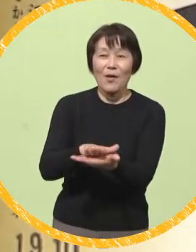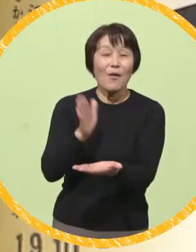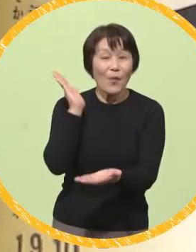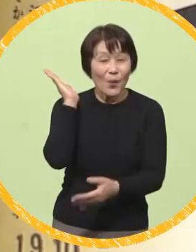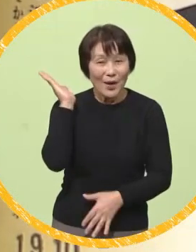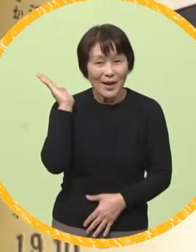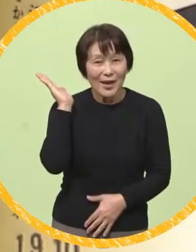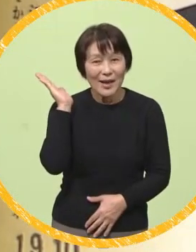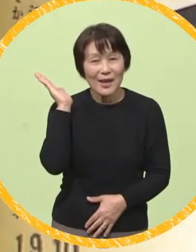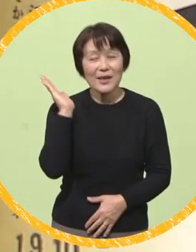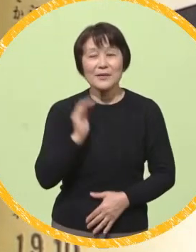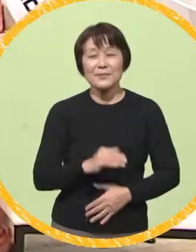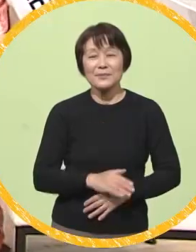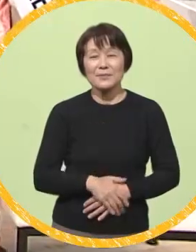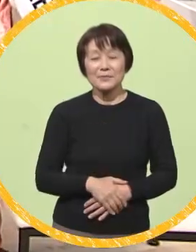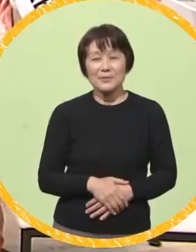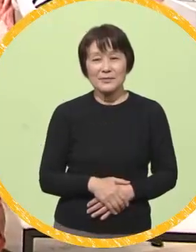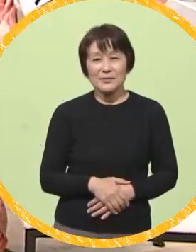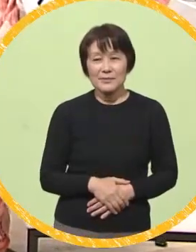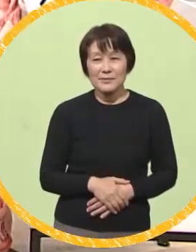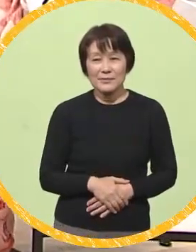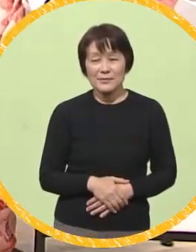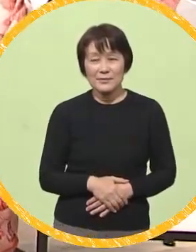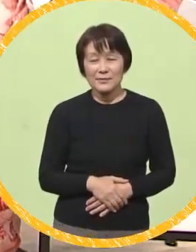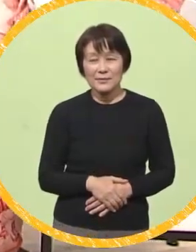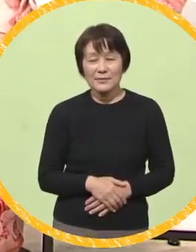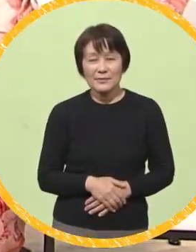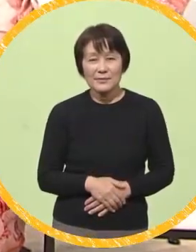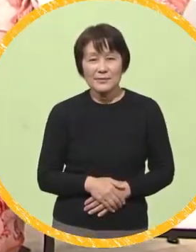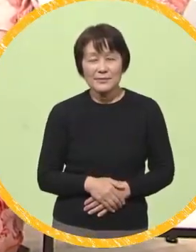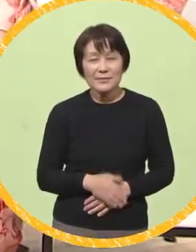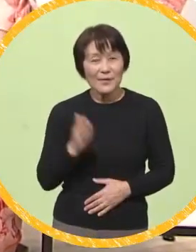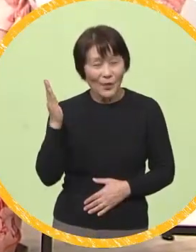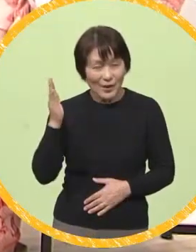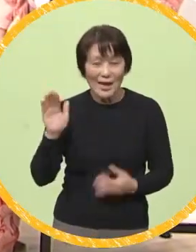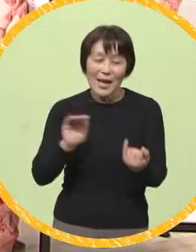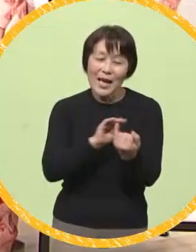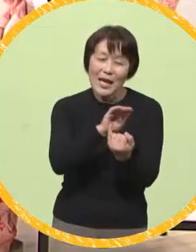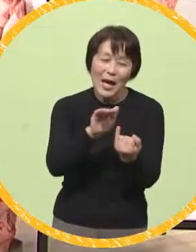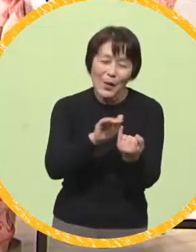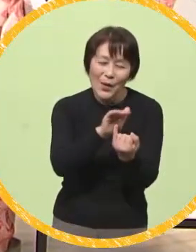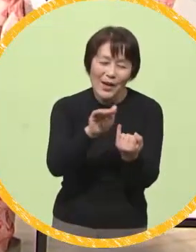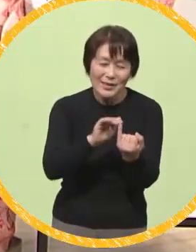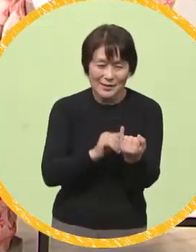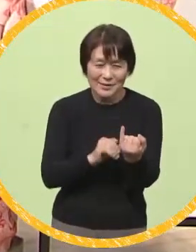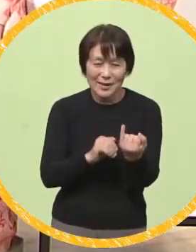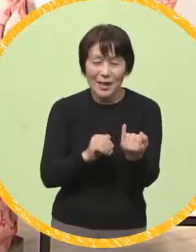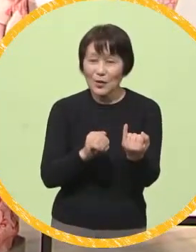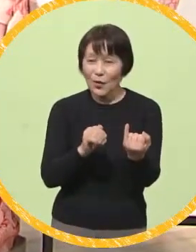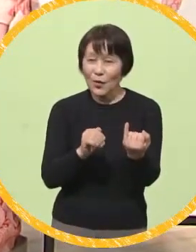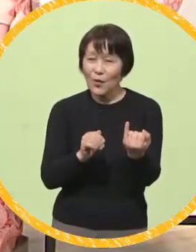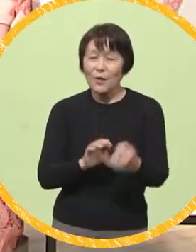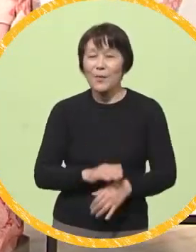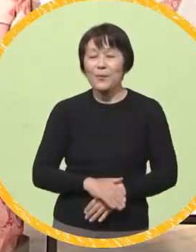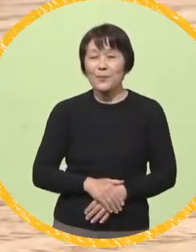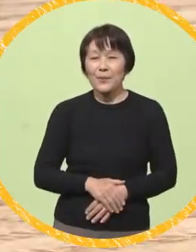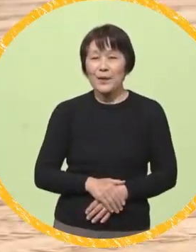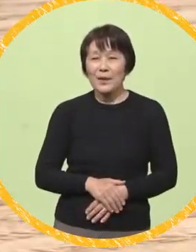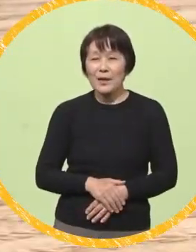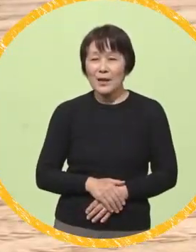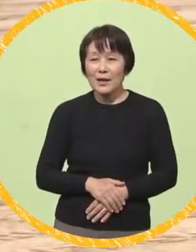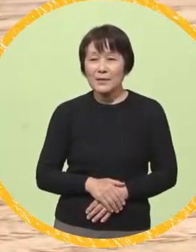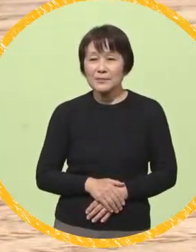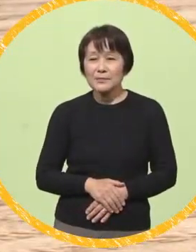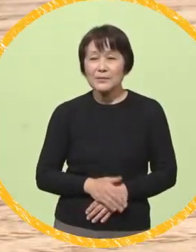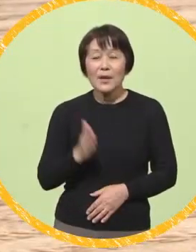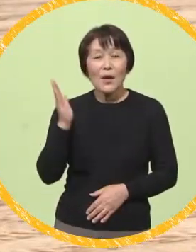ちょっとこ れ、はい、はい、はい、行きましょう。 これかな、 そうですね、この可愛らしいやつ、 はい、 あとこれ おつまみもある、 ラクピ ー、これなんですけどね、はい、白